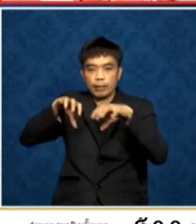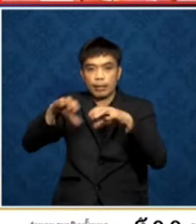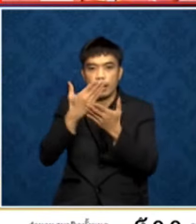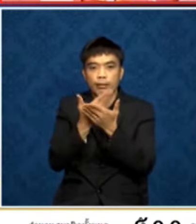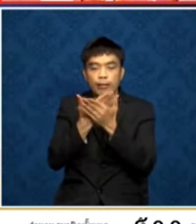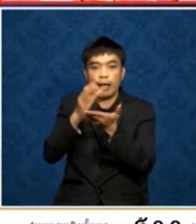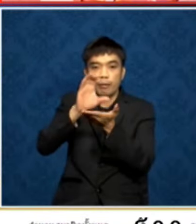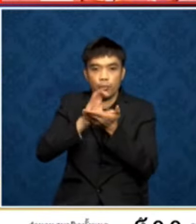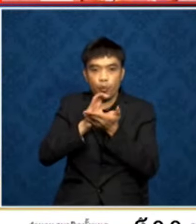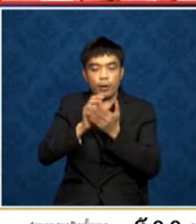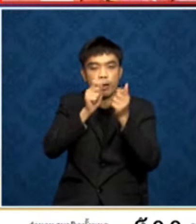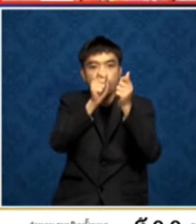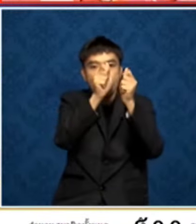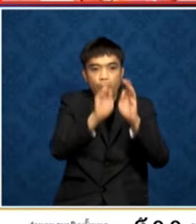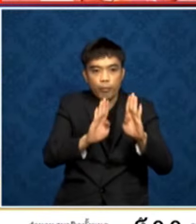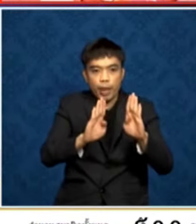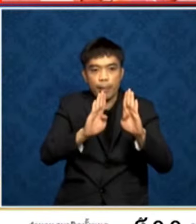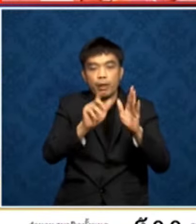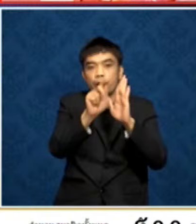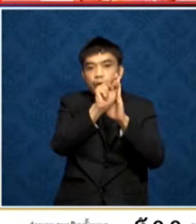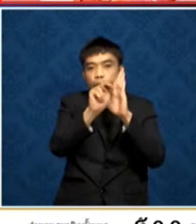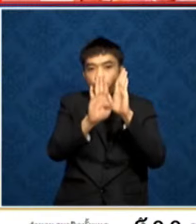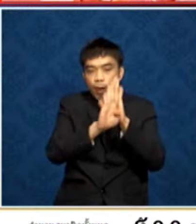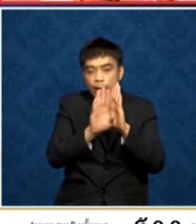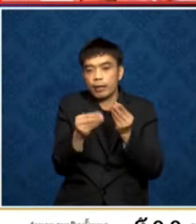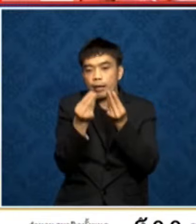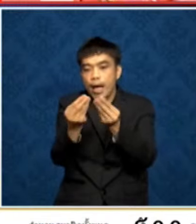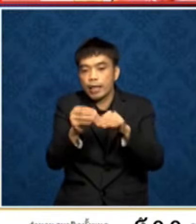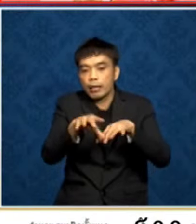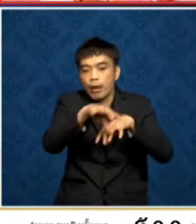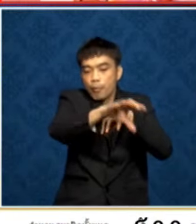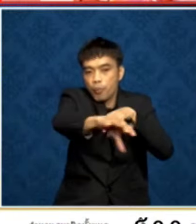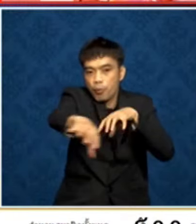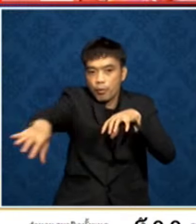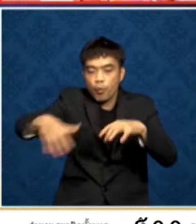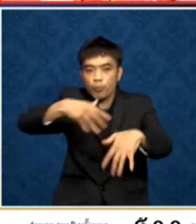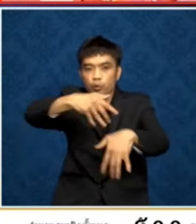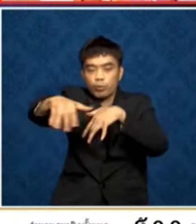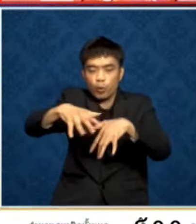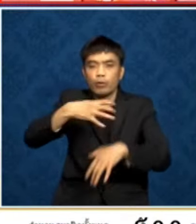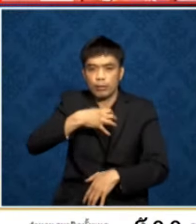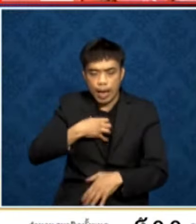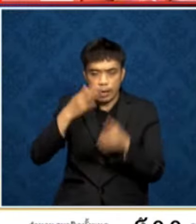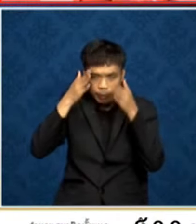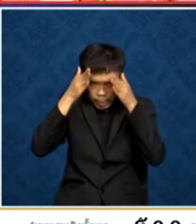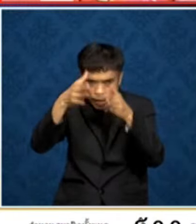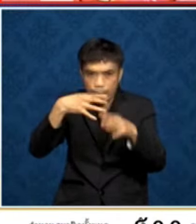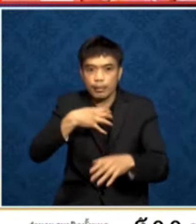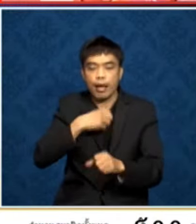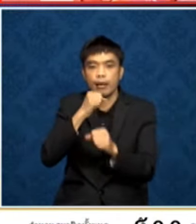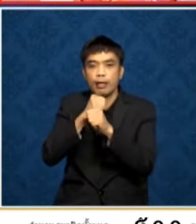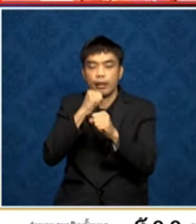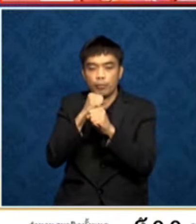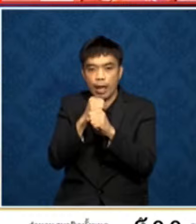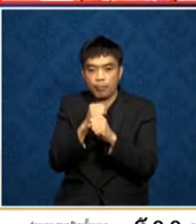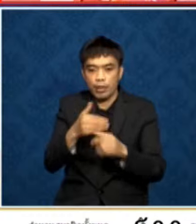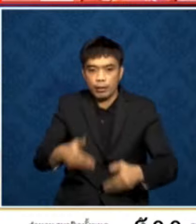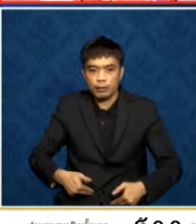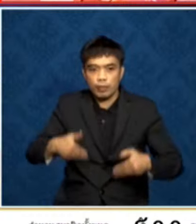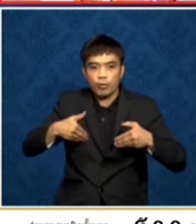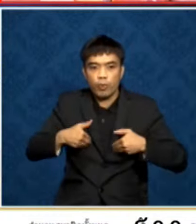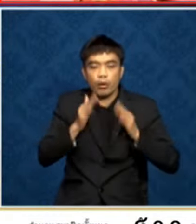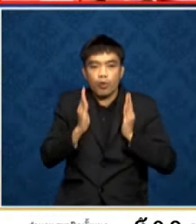การออกแบบนโยบายให้กับนักการเมืองท้องถิ่นที่มีความตั้งใจและพัฒนายกระดับคุณภาพชีวิต